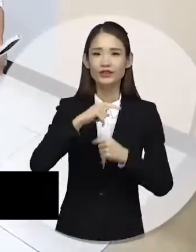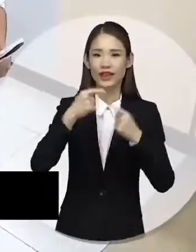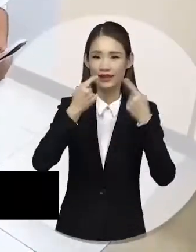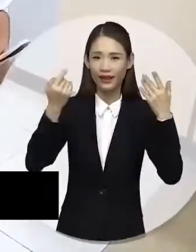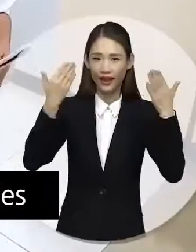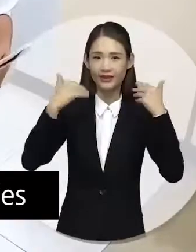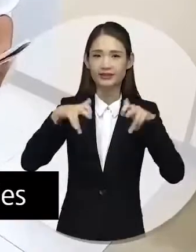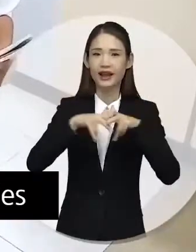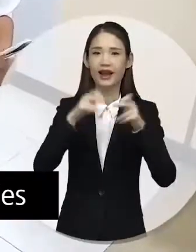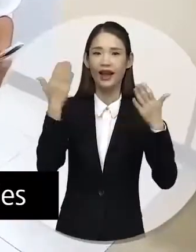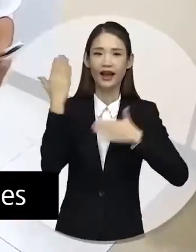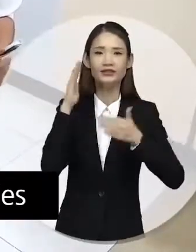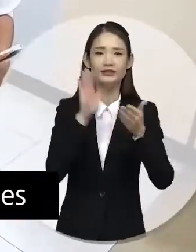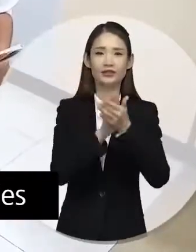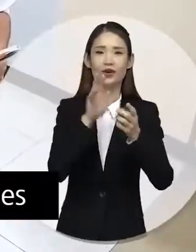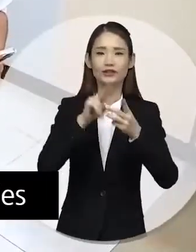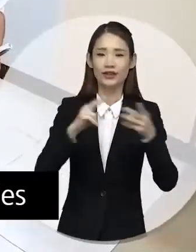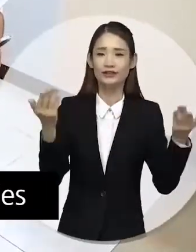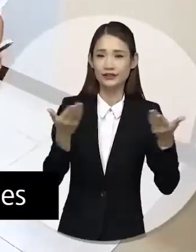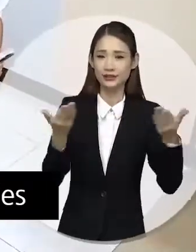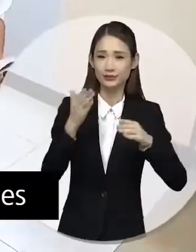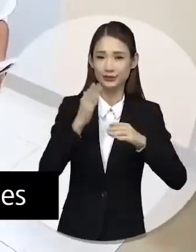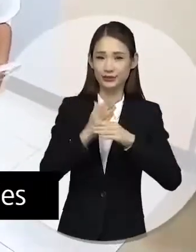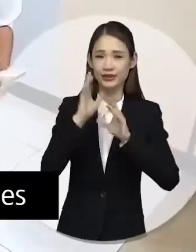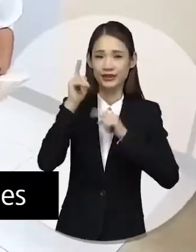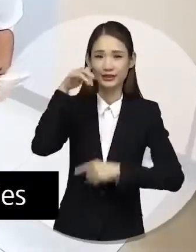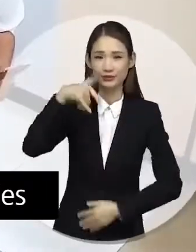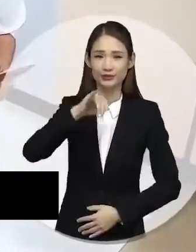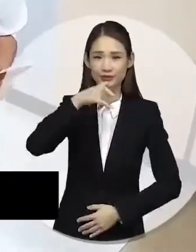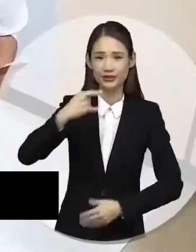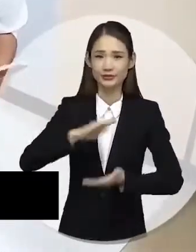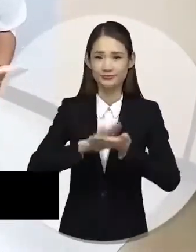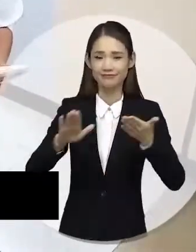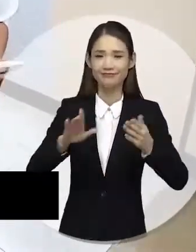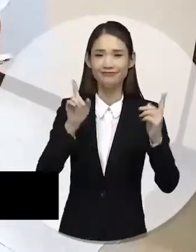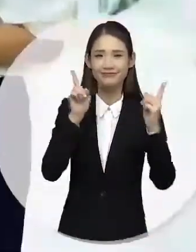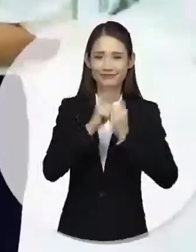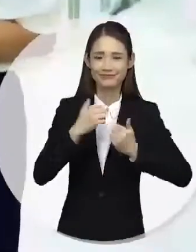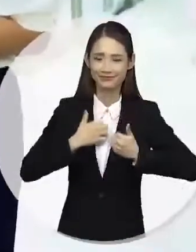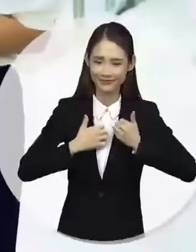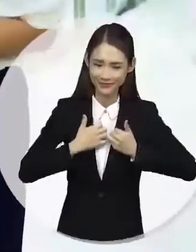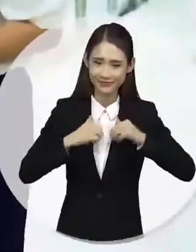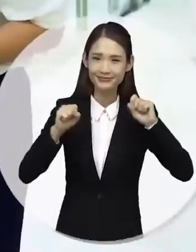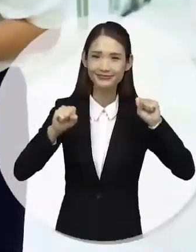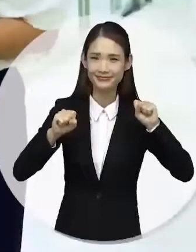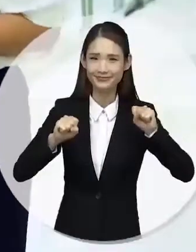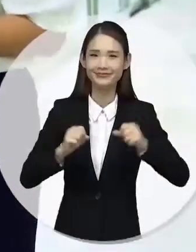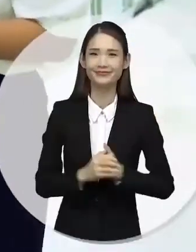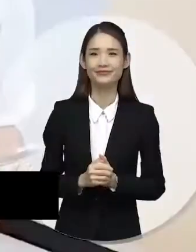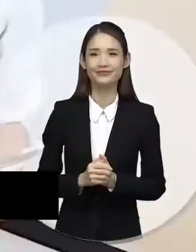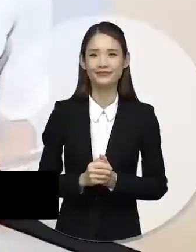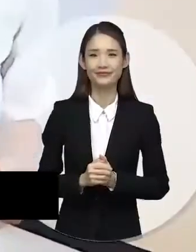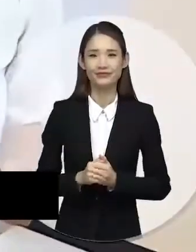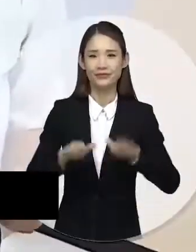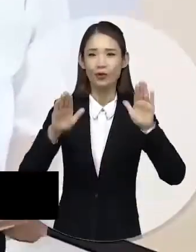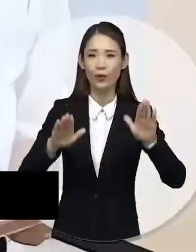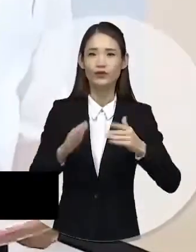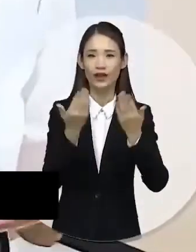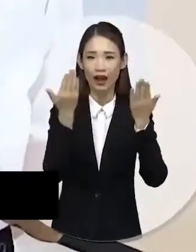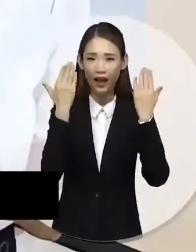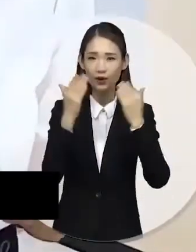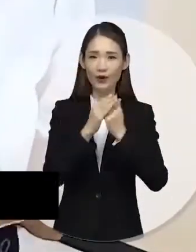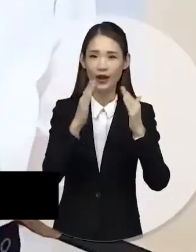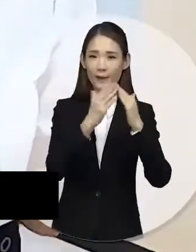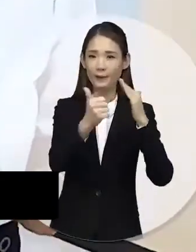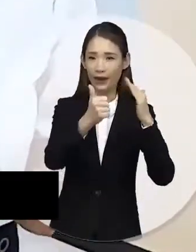연세대학교 장애학생지원센터에서 근무하고 있는 이주희라고 하고요. 만나서 반갑습니다. 안녕하세요. 오늘 저희